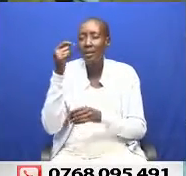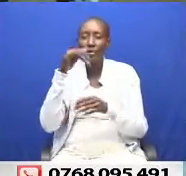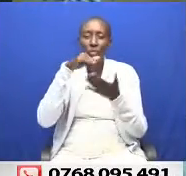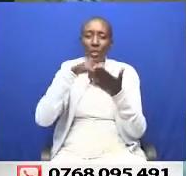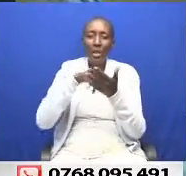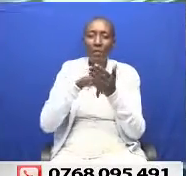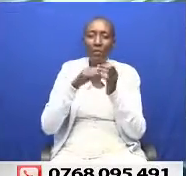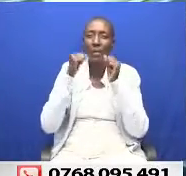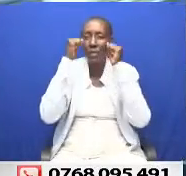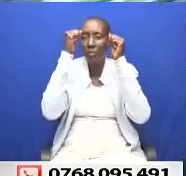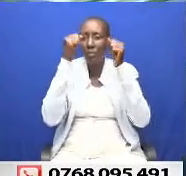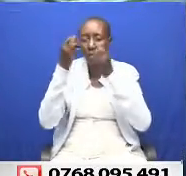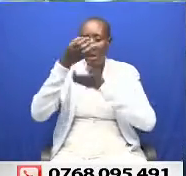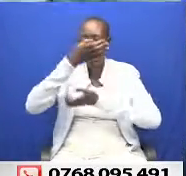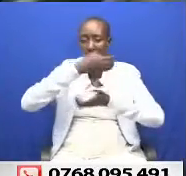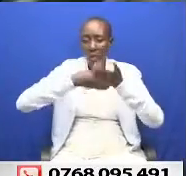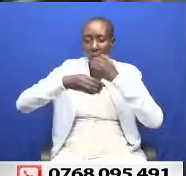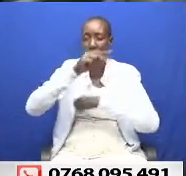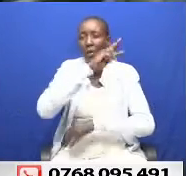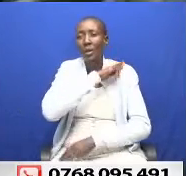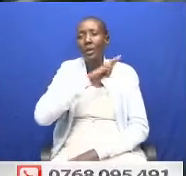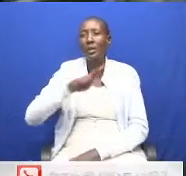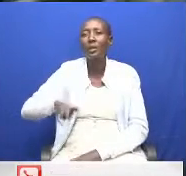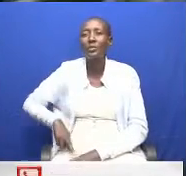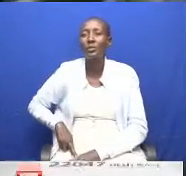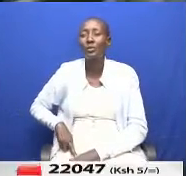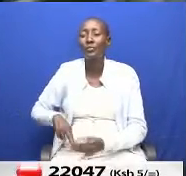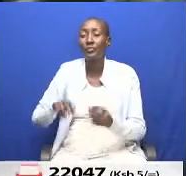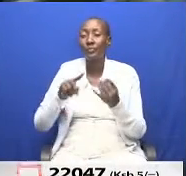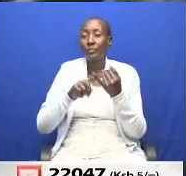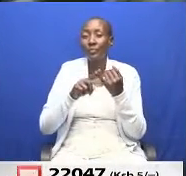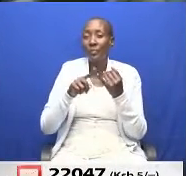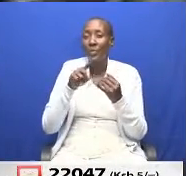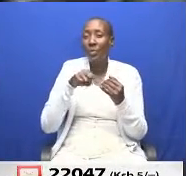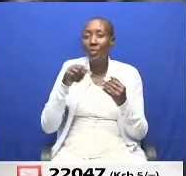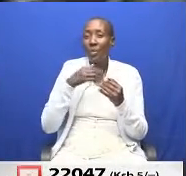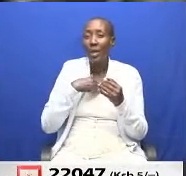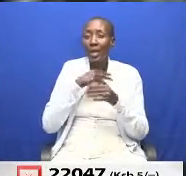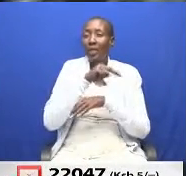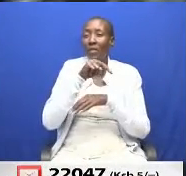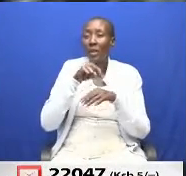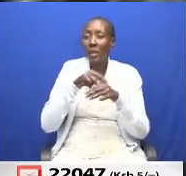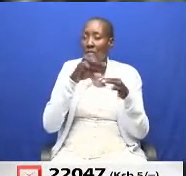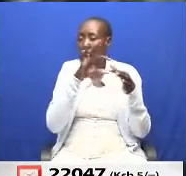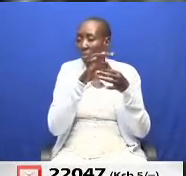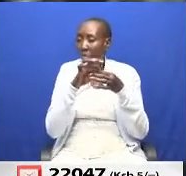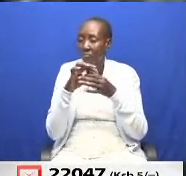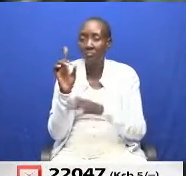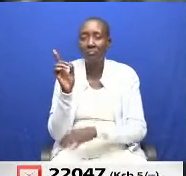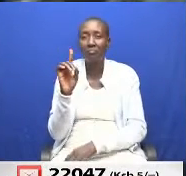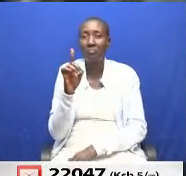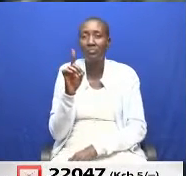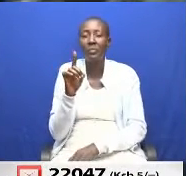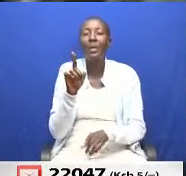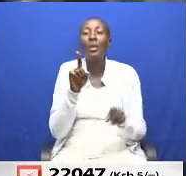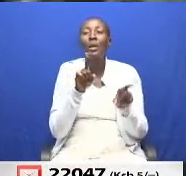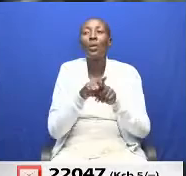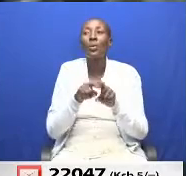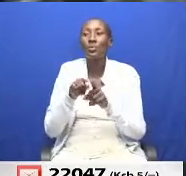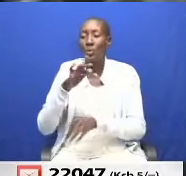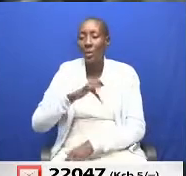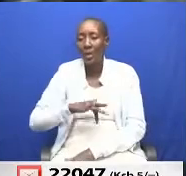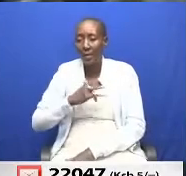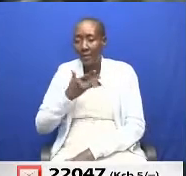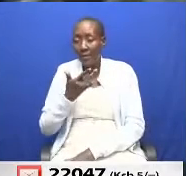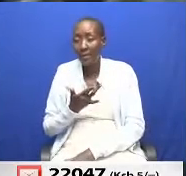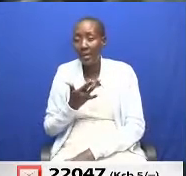kisiasa, kiuchumi na kikanisa. One is that we do not have a national bond. And they also felt that